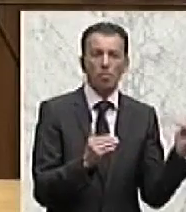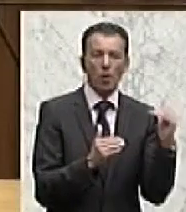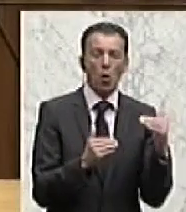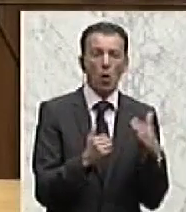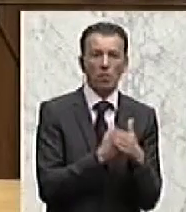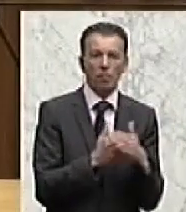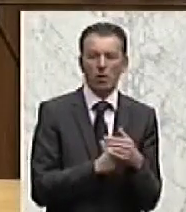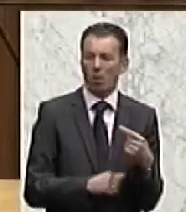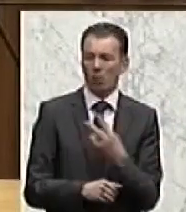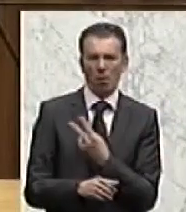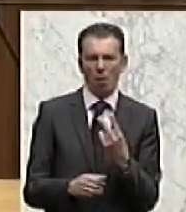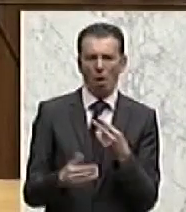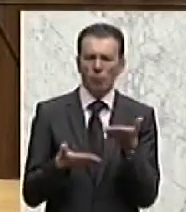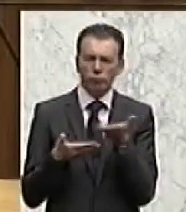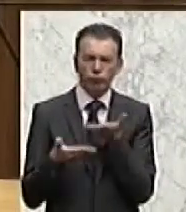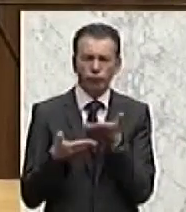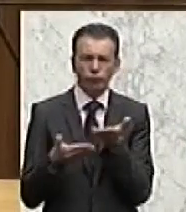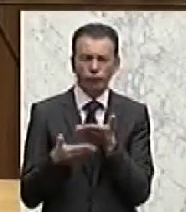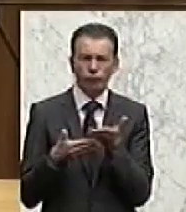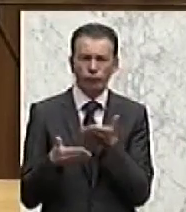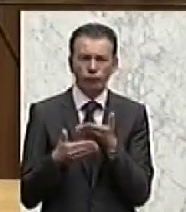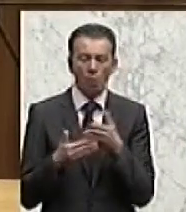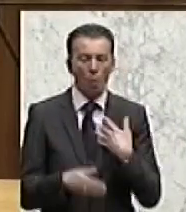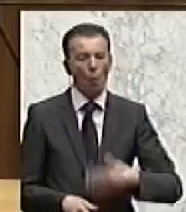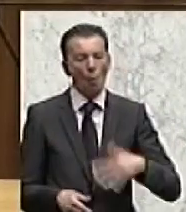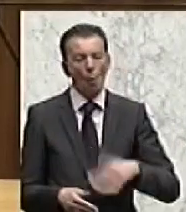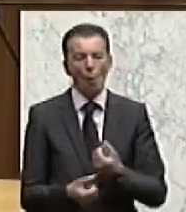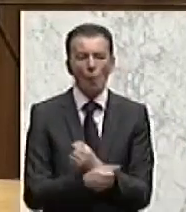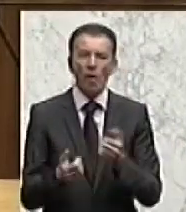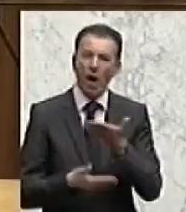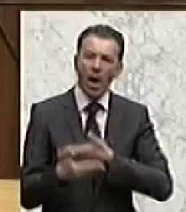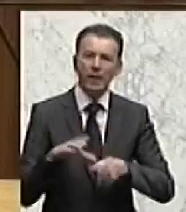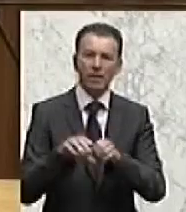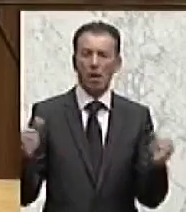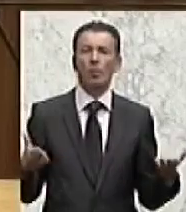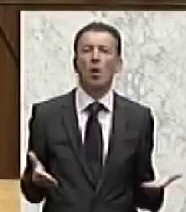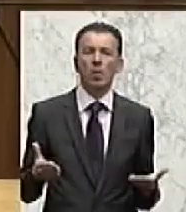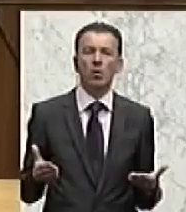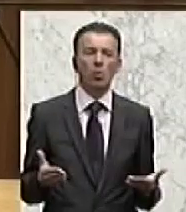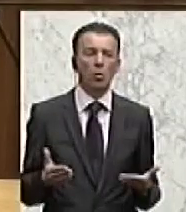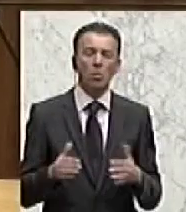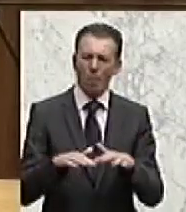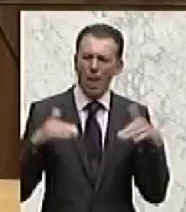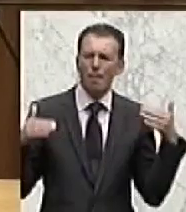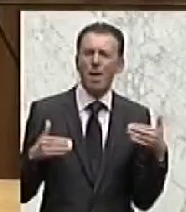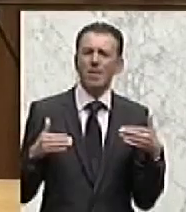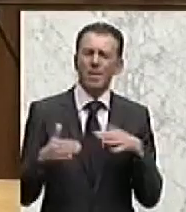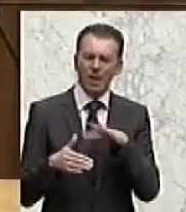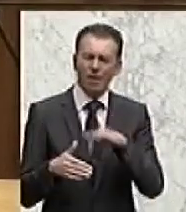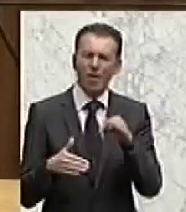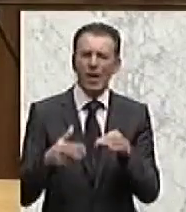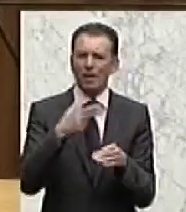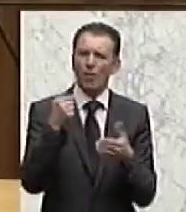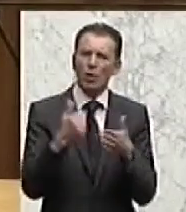gigantisches Freihandelsabkommen auf Schiene gebracht wird und gewählte Volksvertretungen, Parlamente,